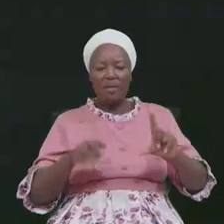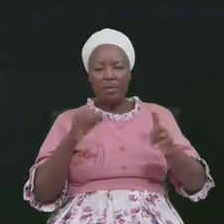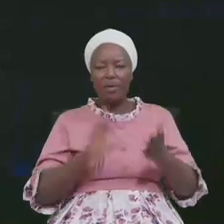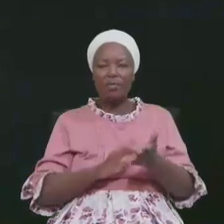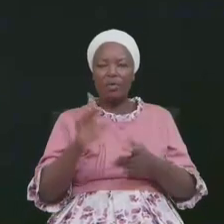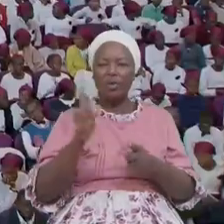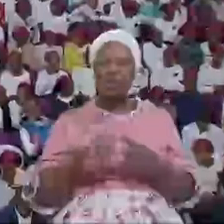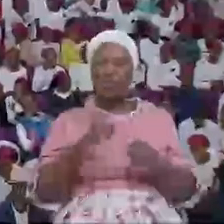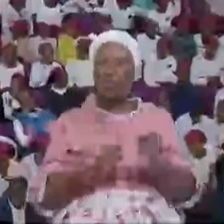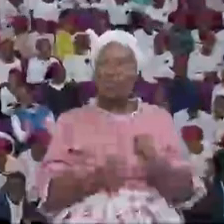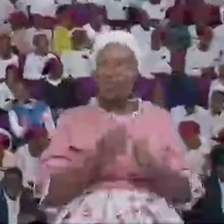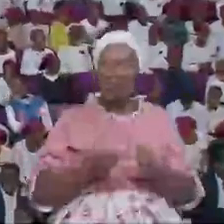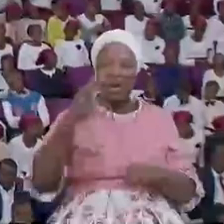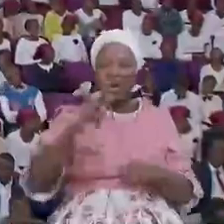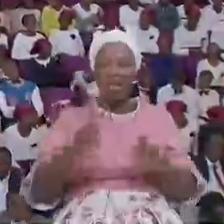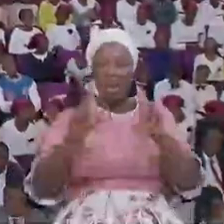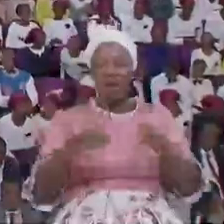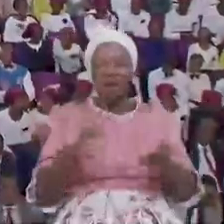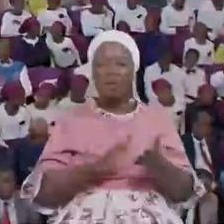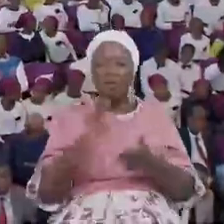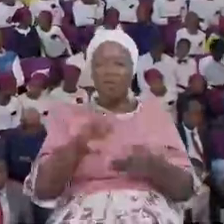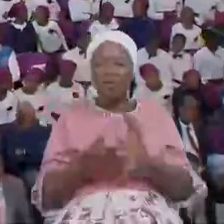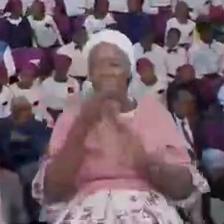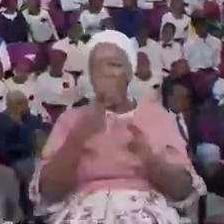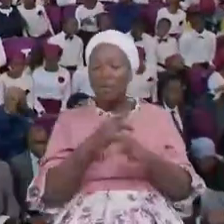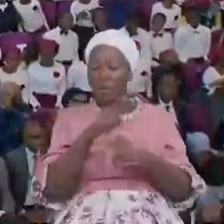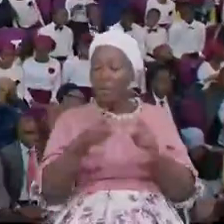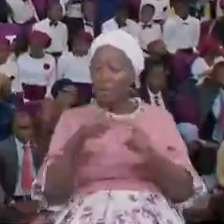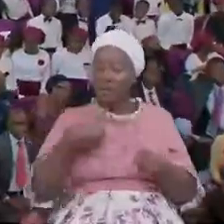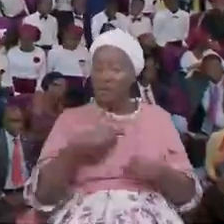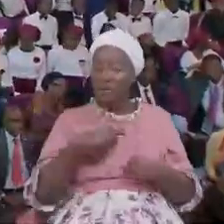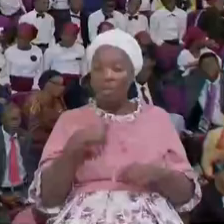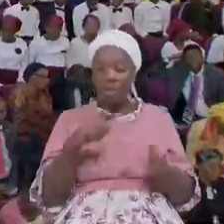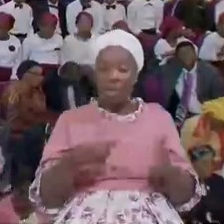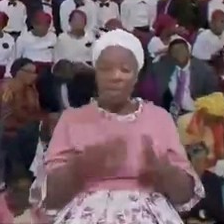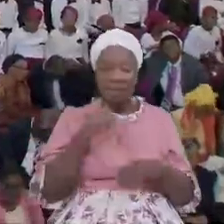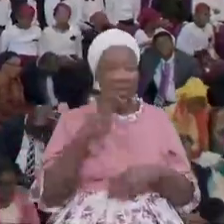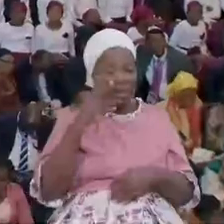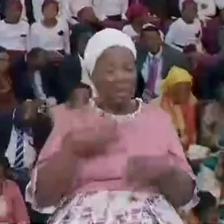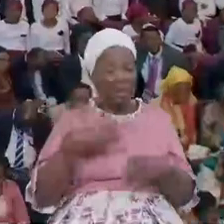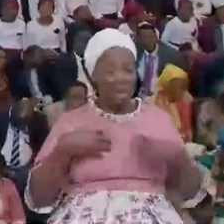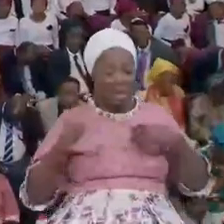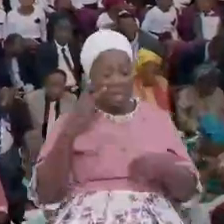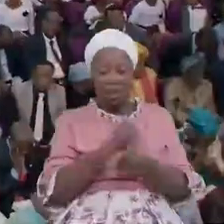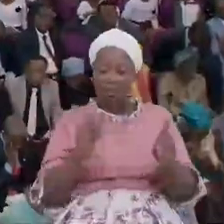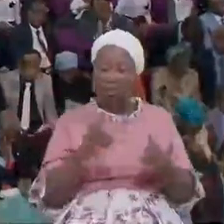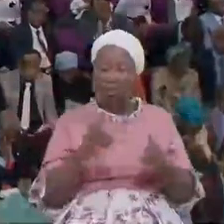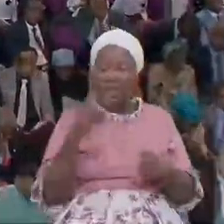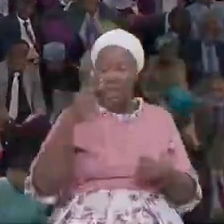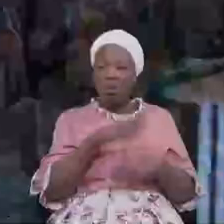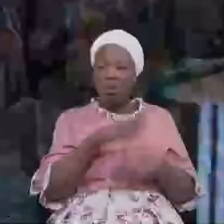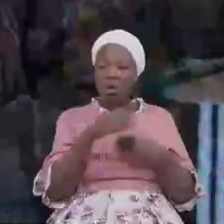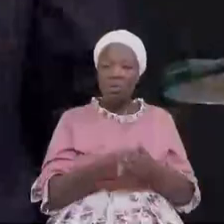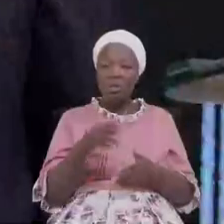gloire. Quand nous disons, oh, il y a la guérison, il y a la délivrance, regardez la